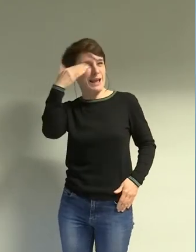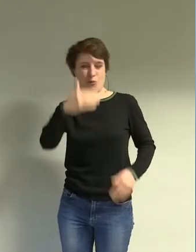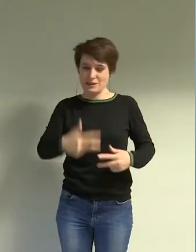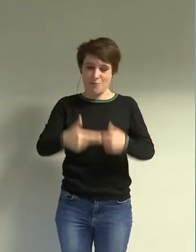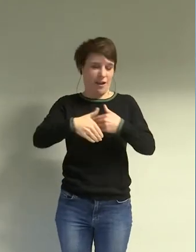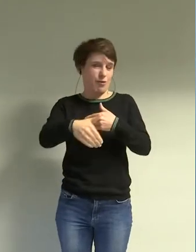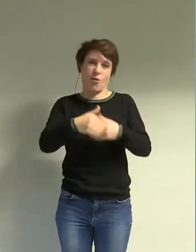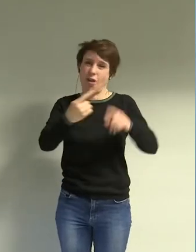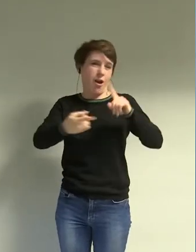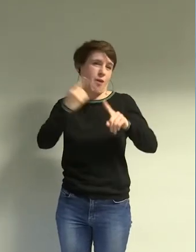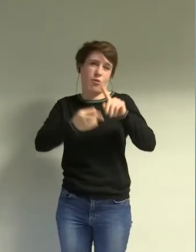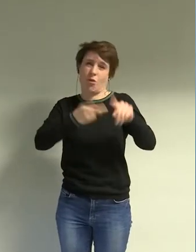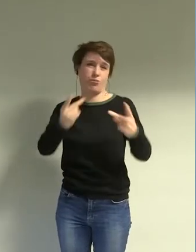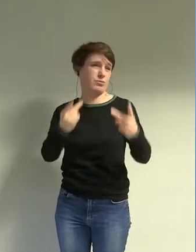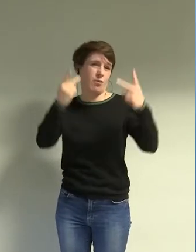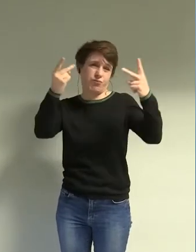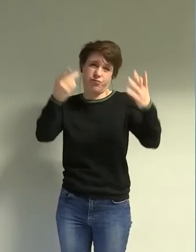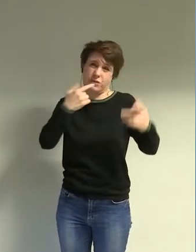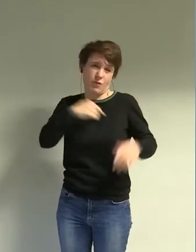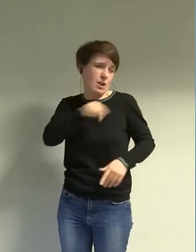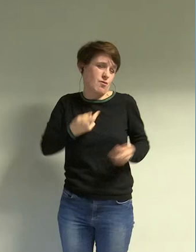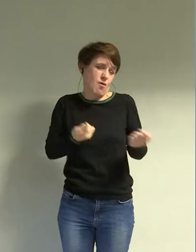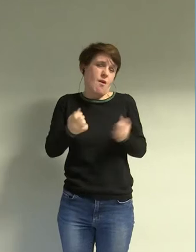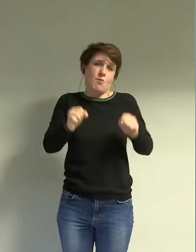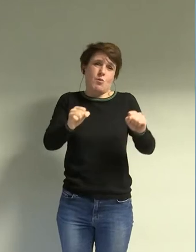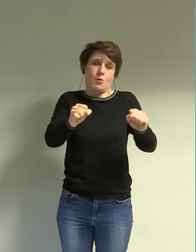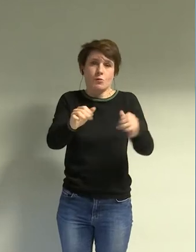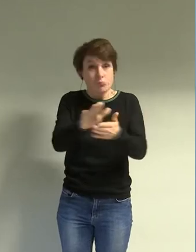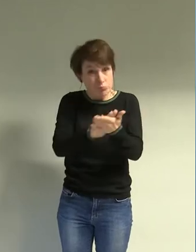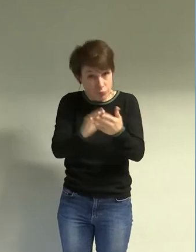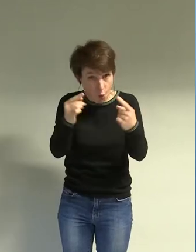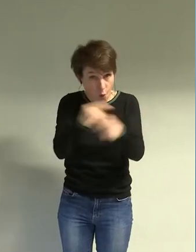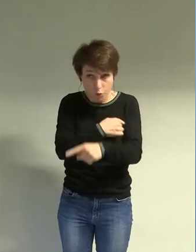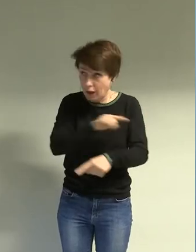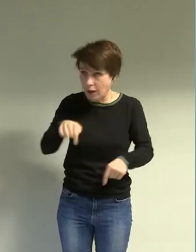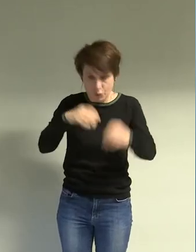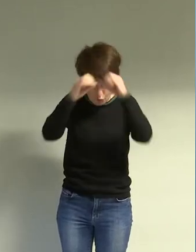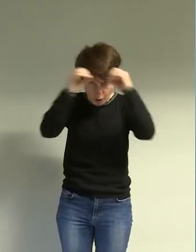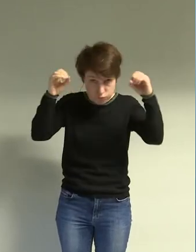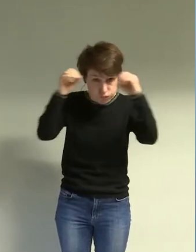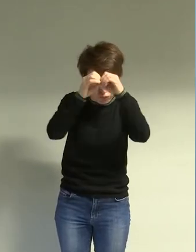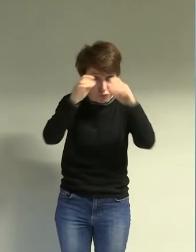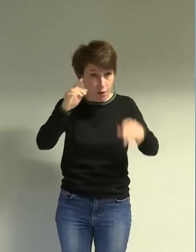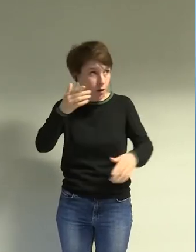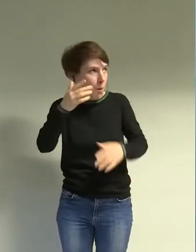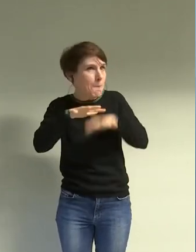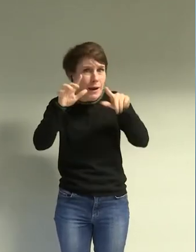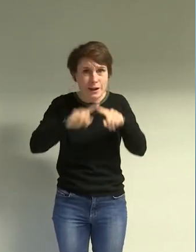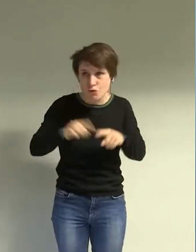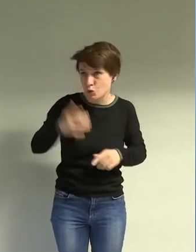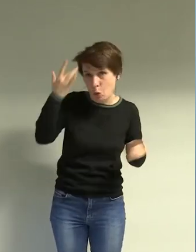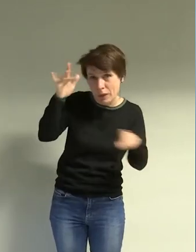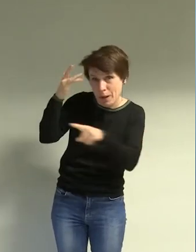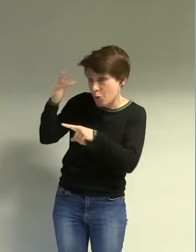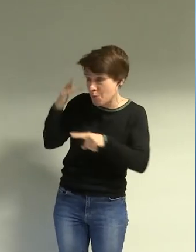nous ne savons pas grand chose il faut travailler modestement parce que le monde du temps est encore vaste et nous dépasse